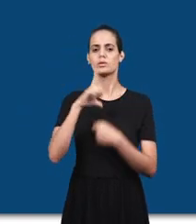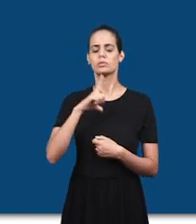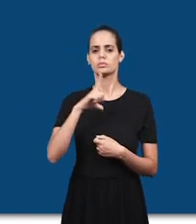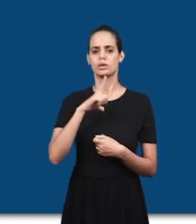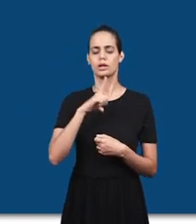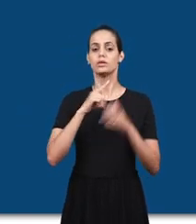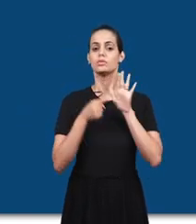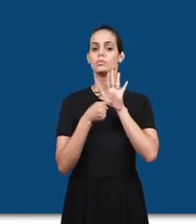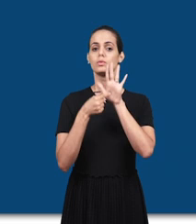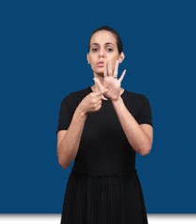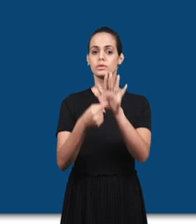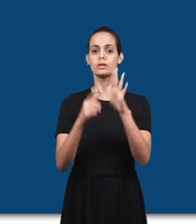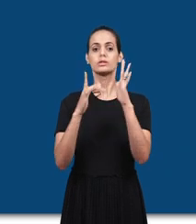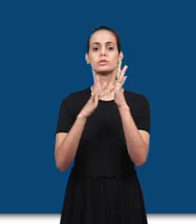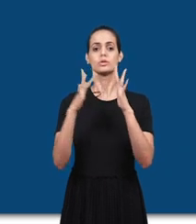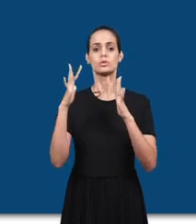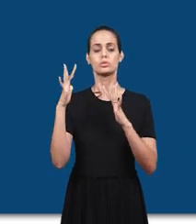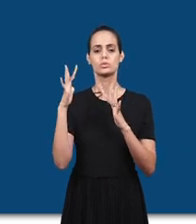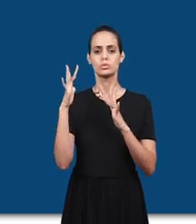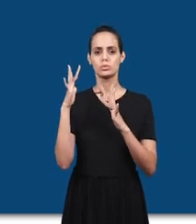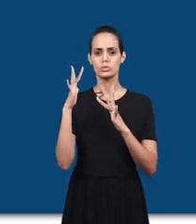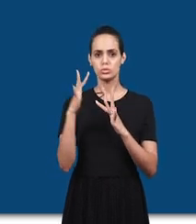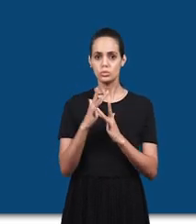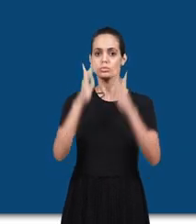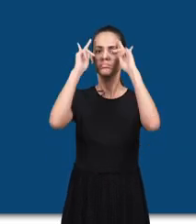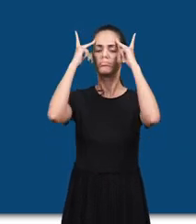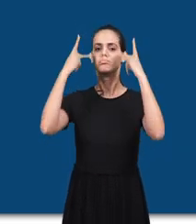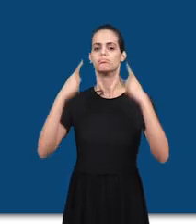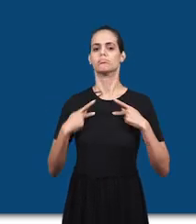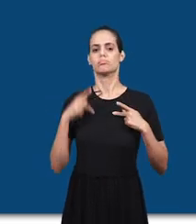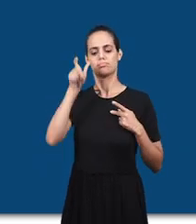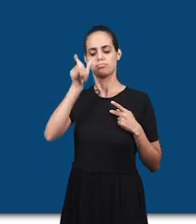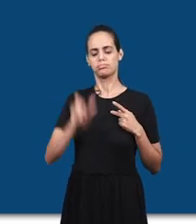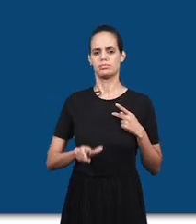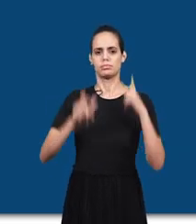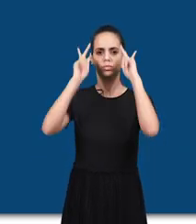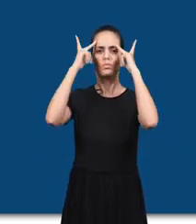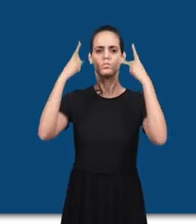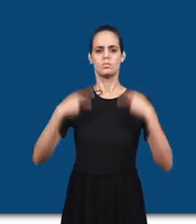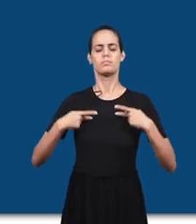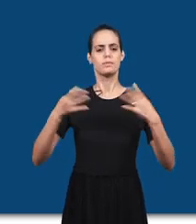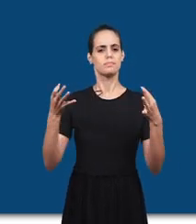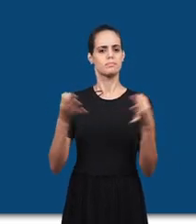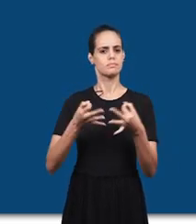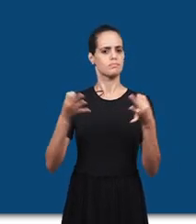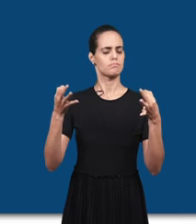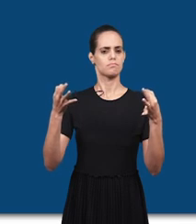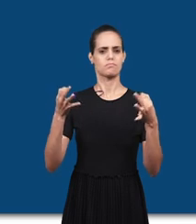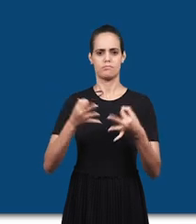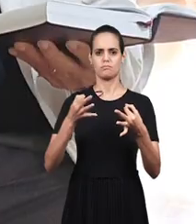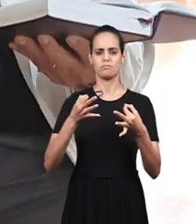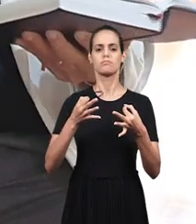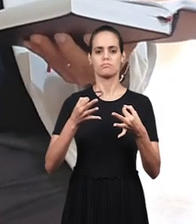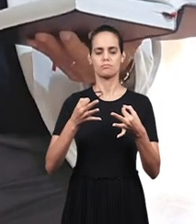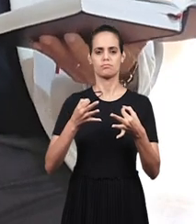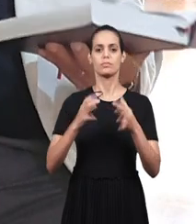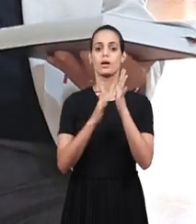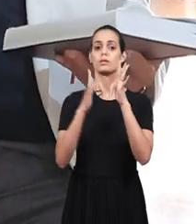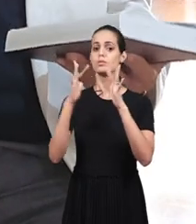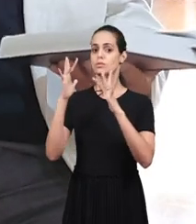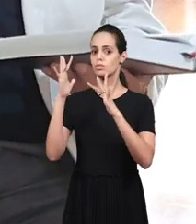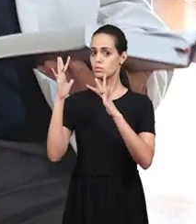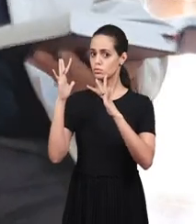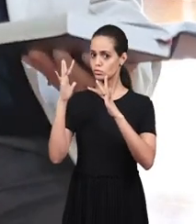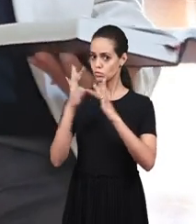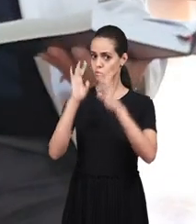extraordinaire de la préoccupation de Dieu en présentant Jésus comme